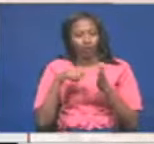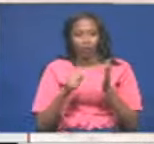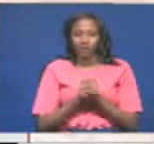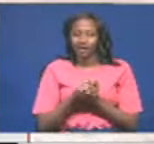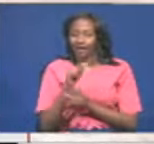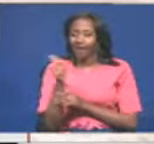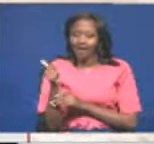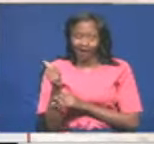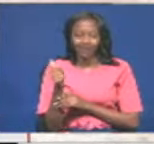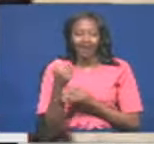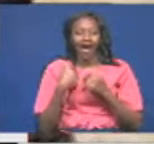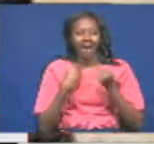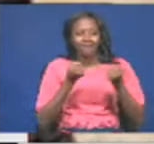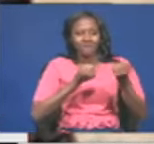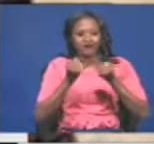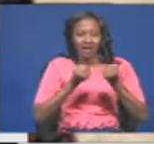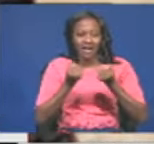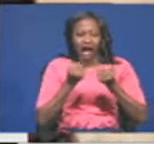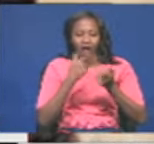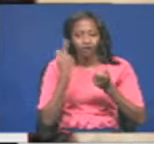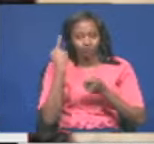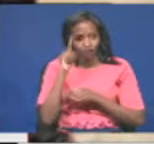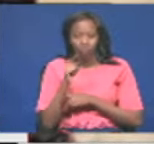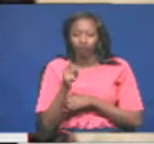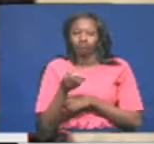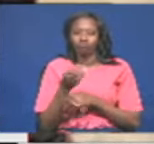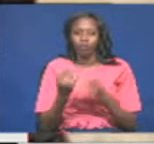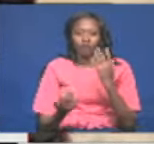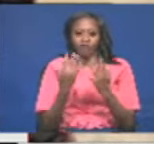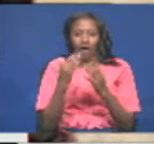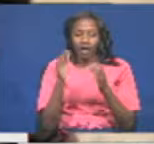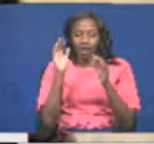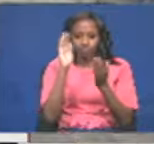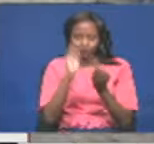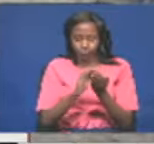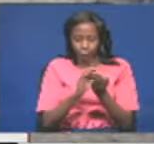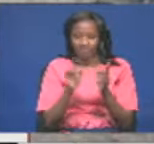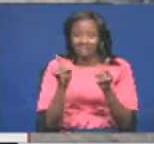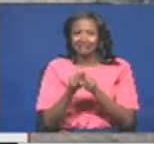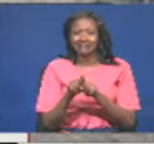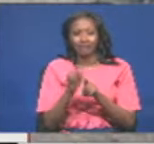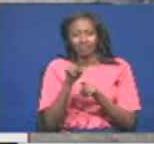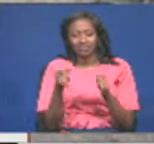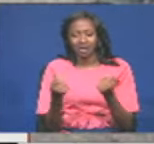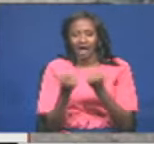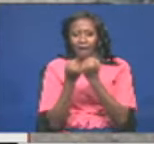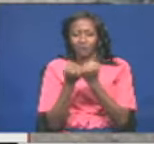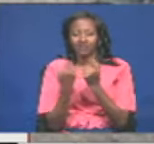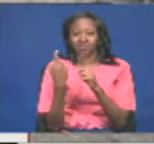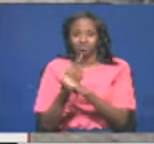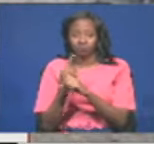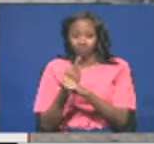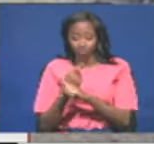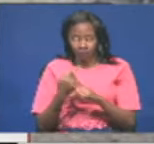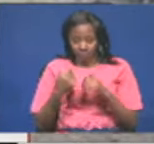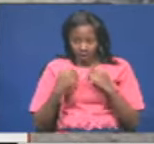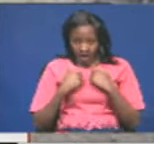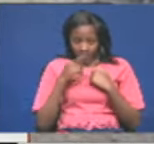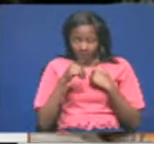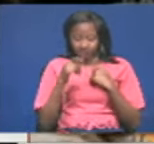gari yake, kwa sababu moto si ati ile ya nyumba peke yake, kuna zingine zinajitokeza kama hii ya gas. Akithibitisha mkasa huo, kamanda